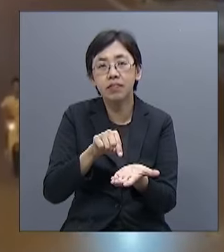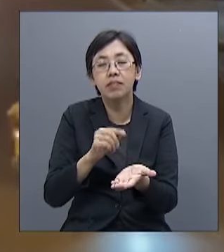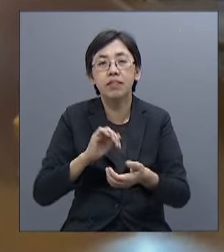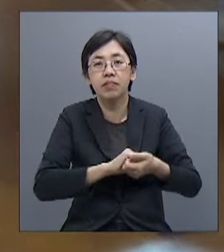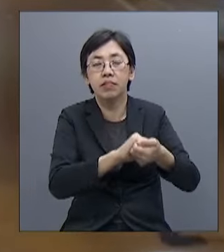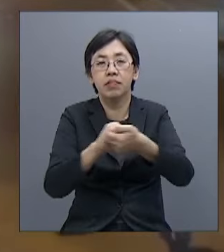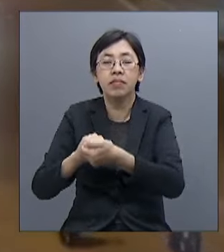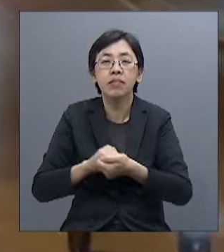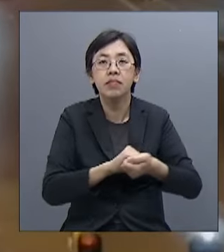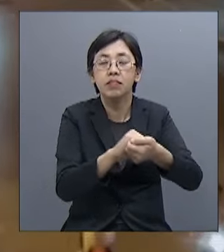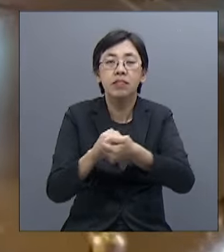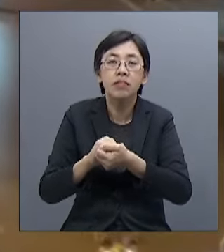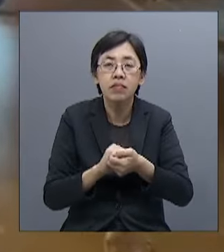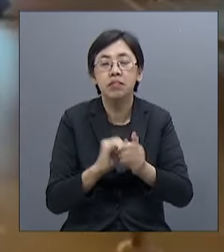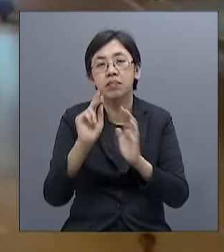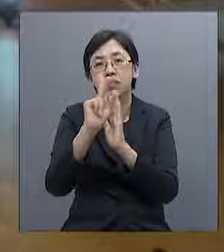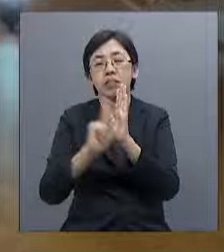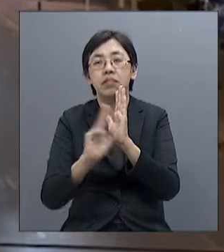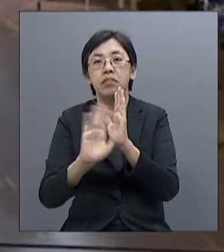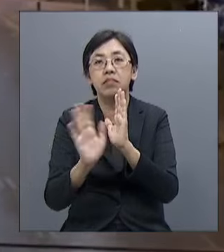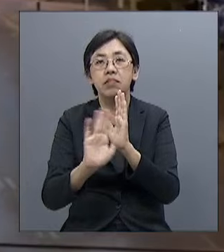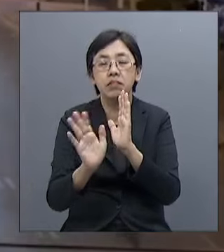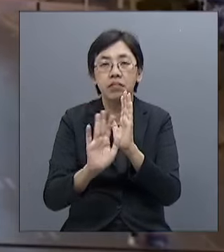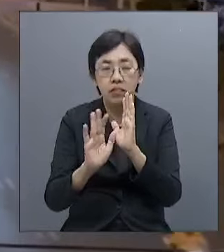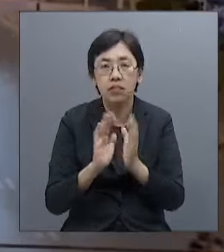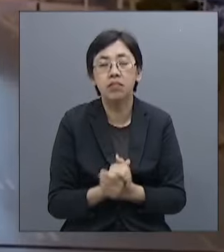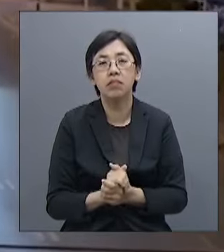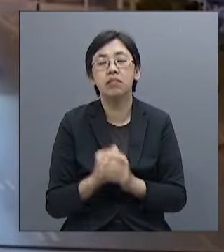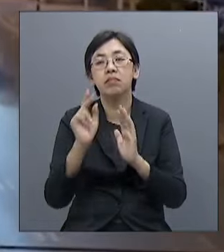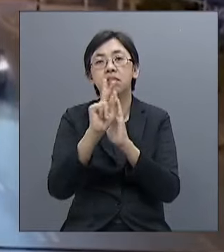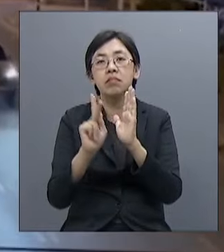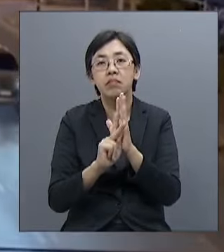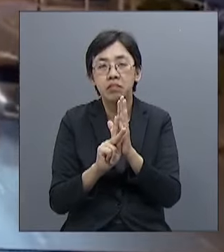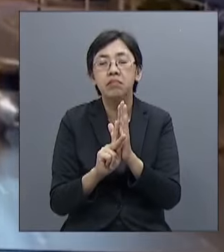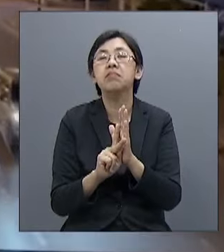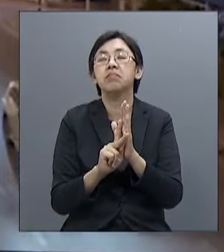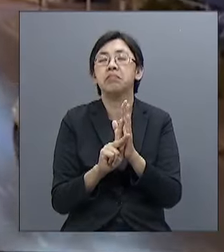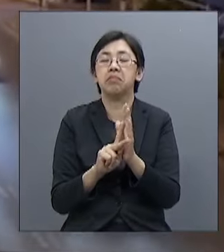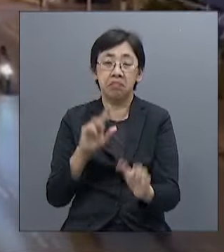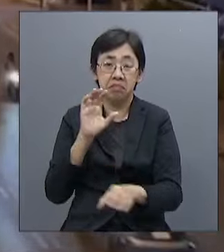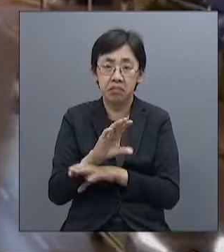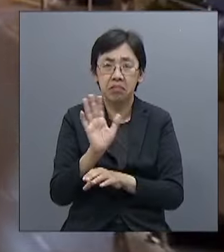ร่วมมือนะไม่ใช่เป็นกฎหมายเป็นข้อการบังคับหรือการสั่งห้ามแต่อย่างใดค่ะ